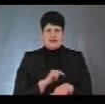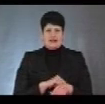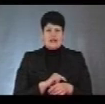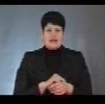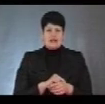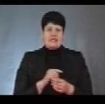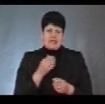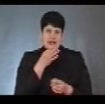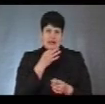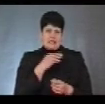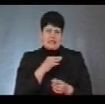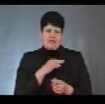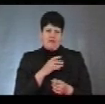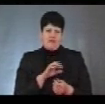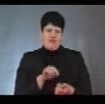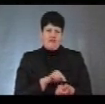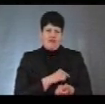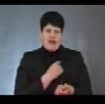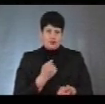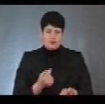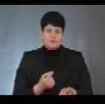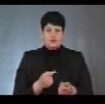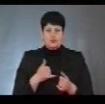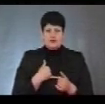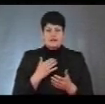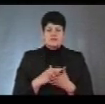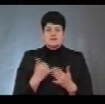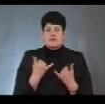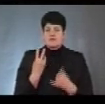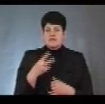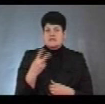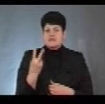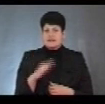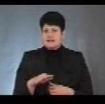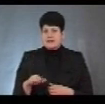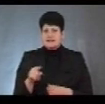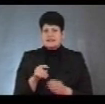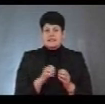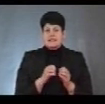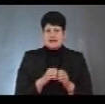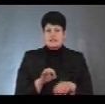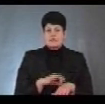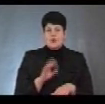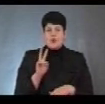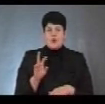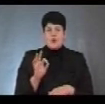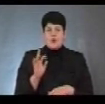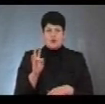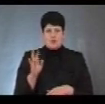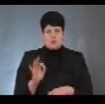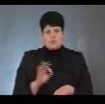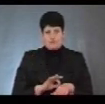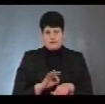В нашому відділенні в даний час перебуває 22 дитини, із них 10 хворих онкогематологічних,